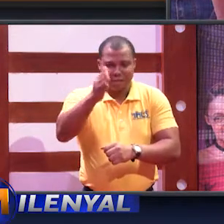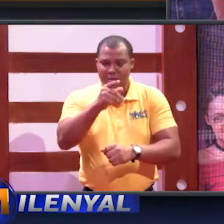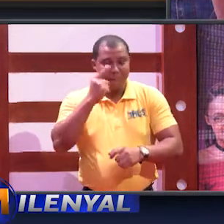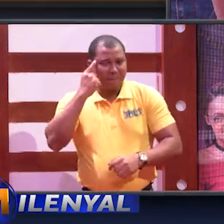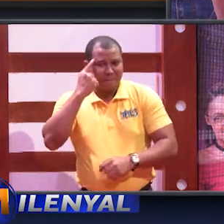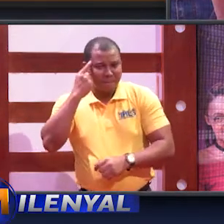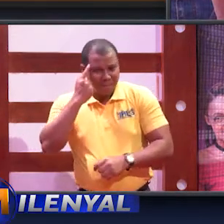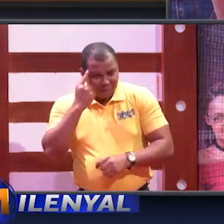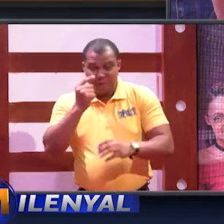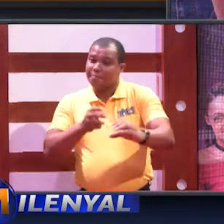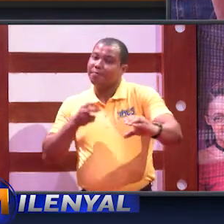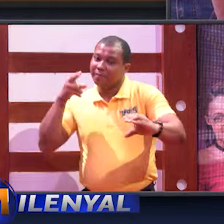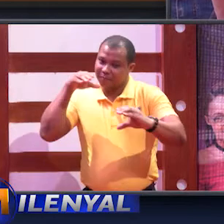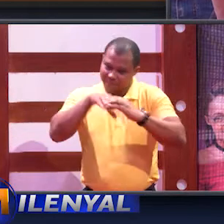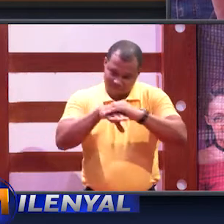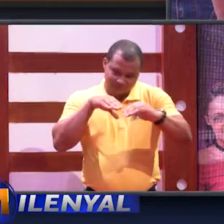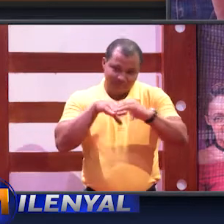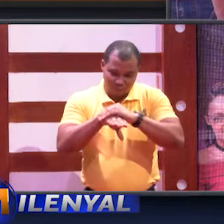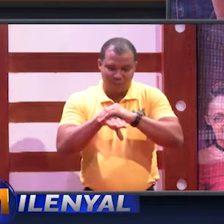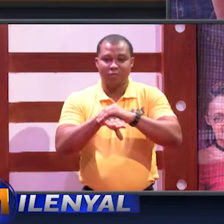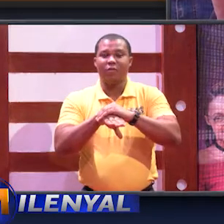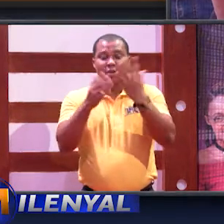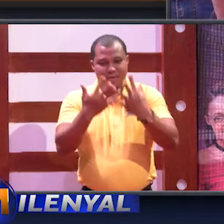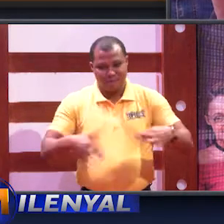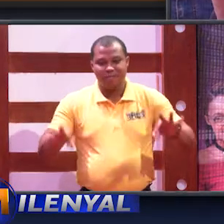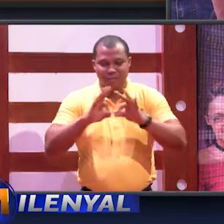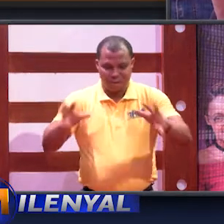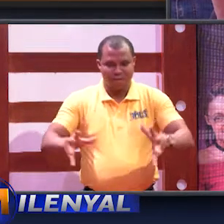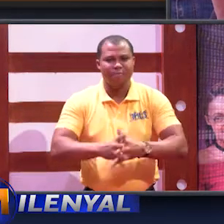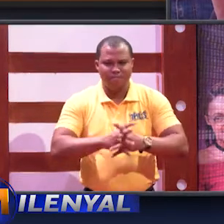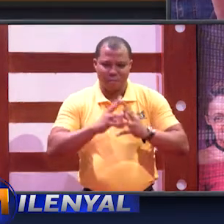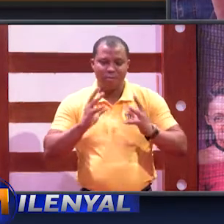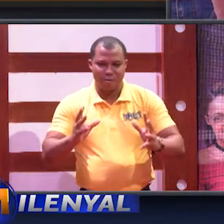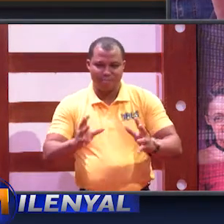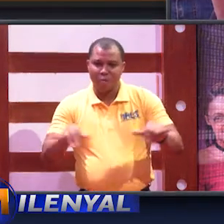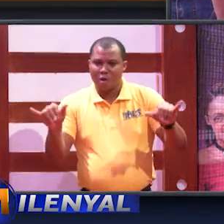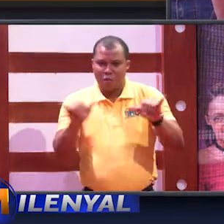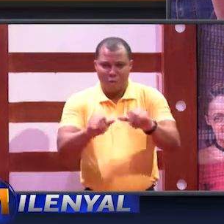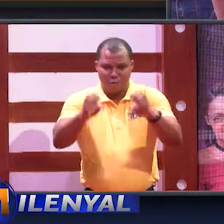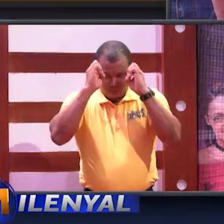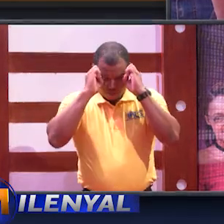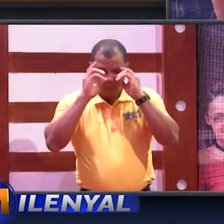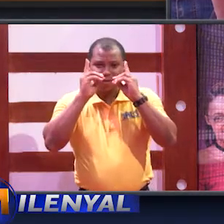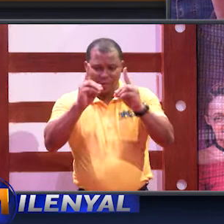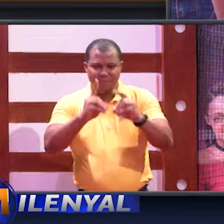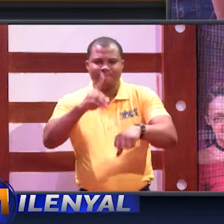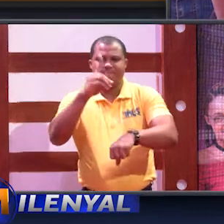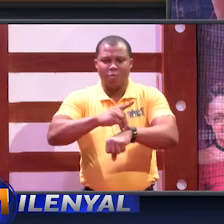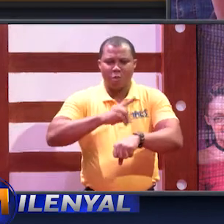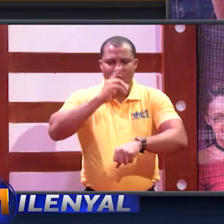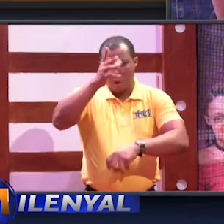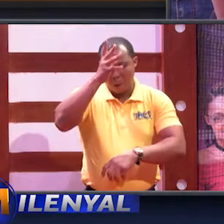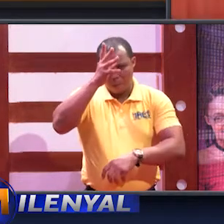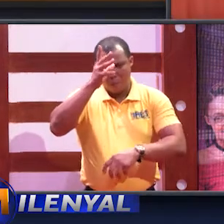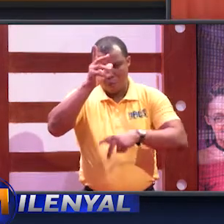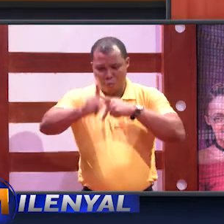penser inclusion est très très très important et comme yon éducatrice dans affaire droit monde moi c'est que